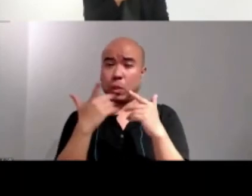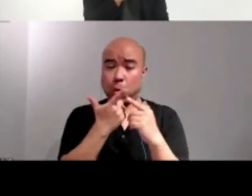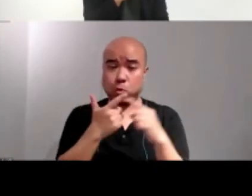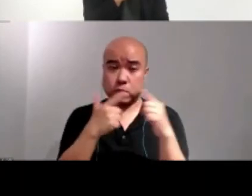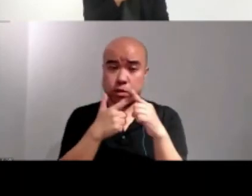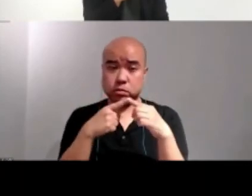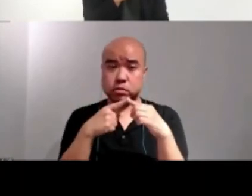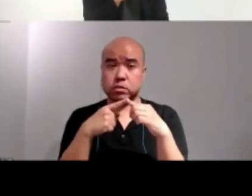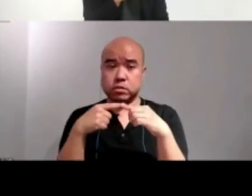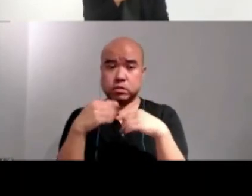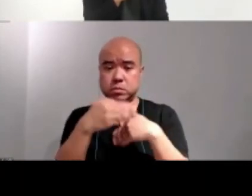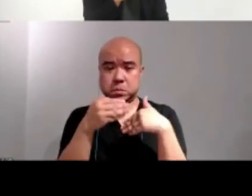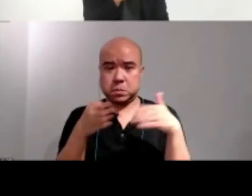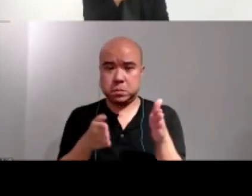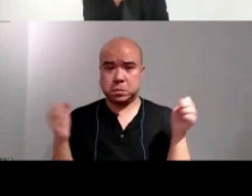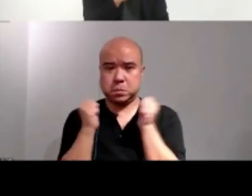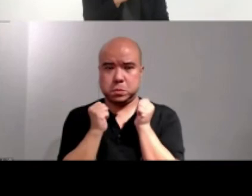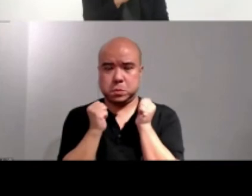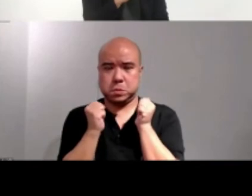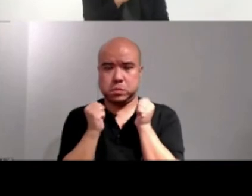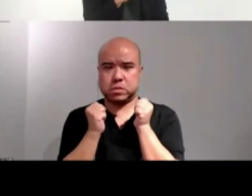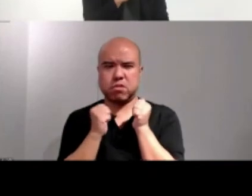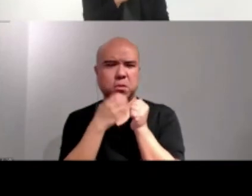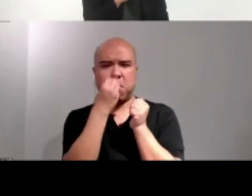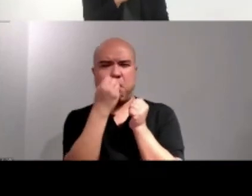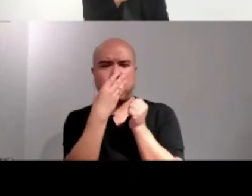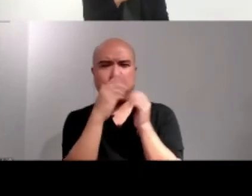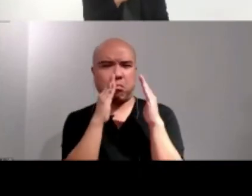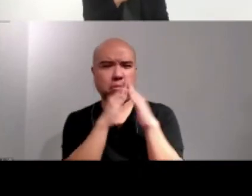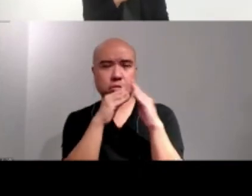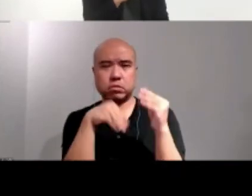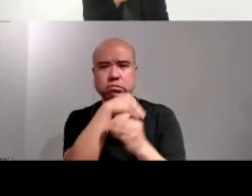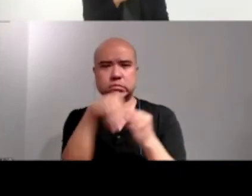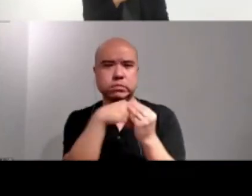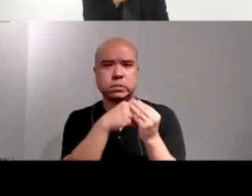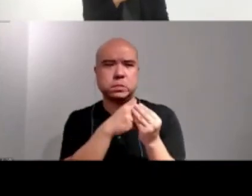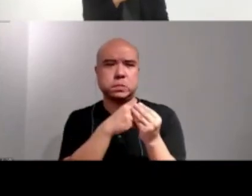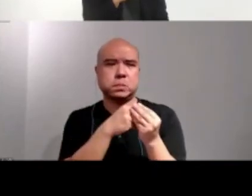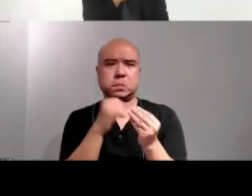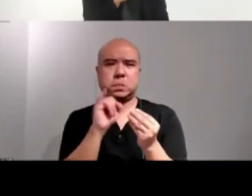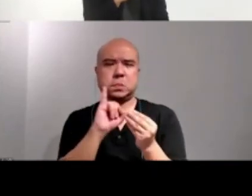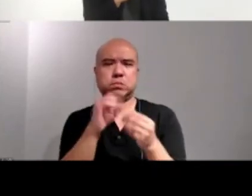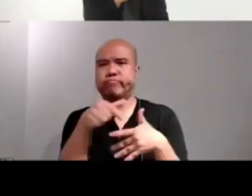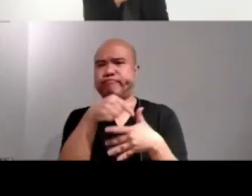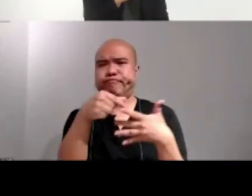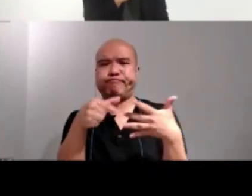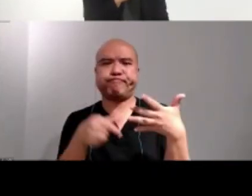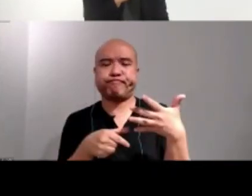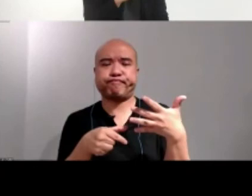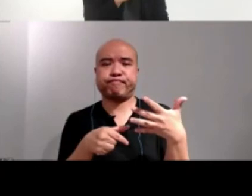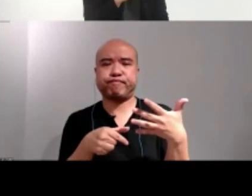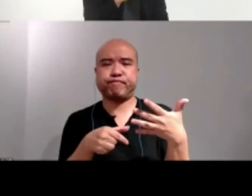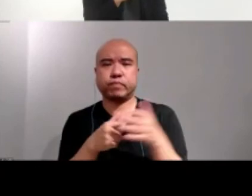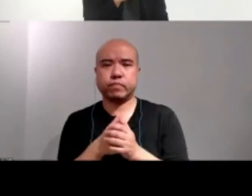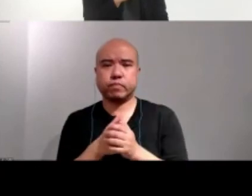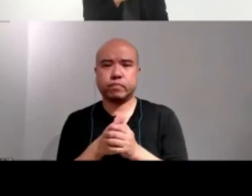觉香港的居住环境是不是要搞成这样呢？是不是要向后倒退呢？为什么我们人的